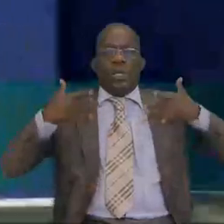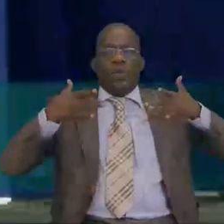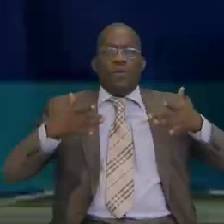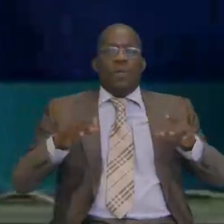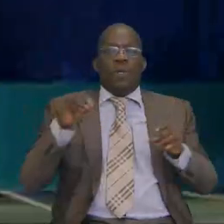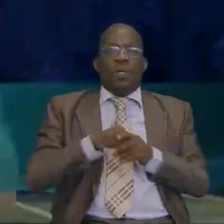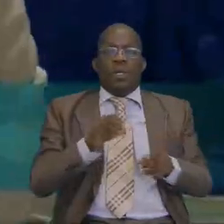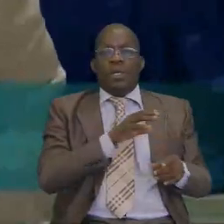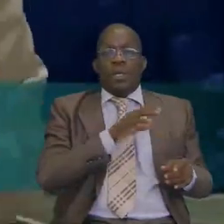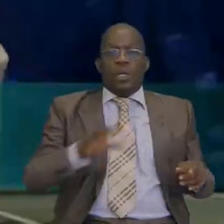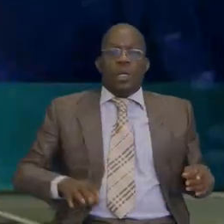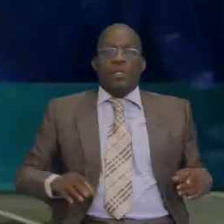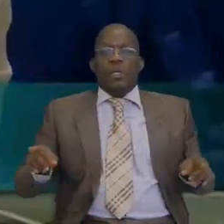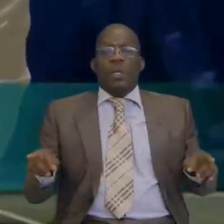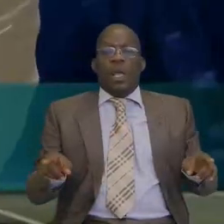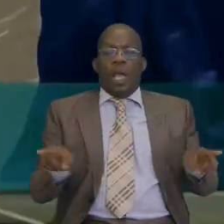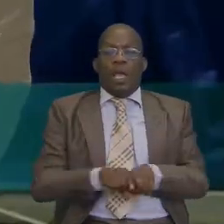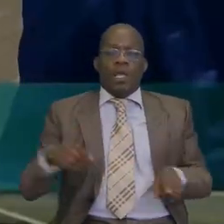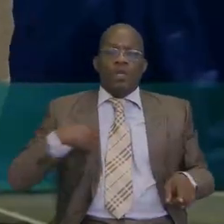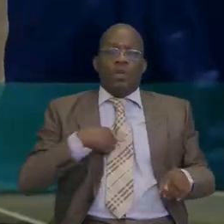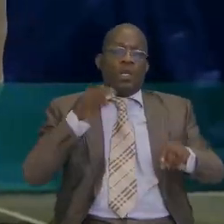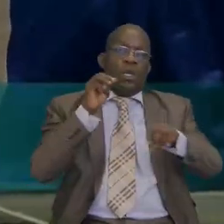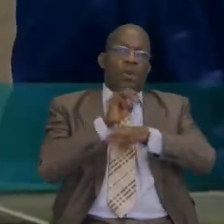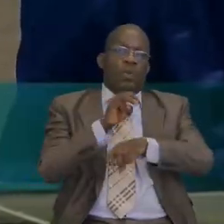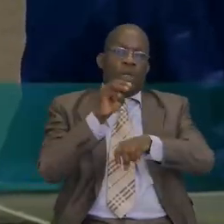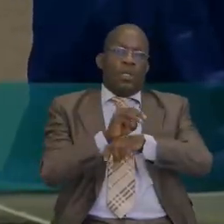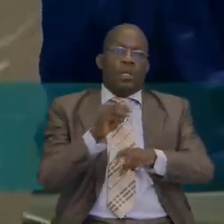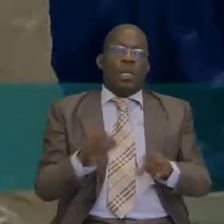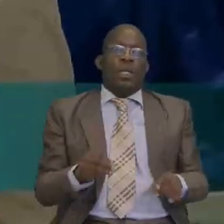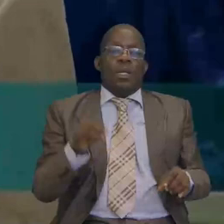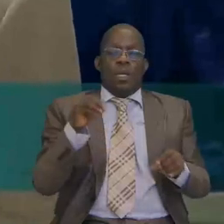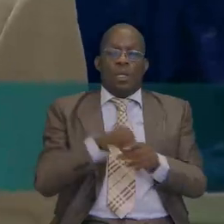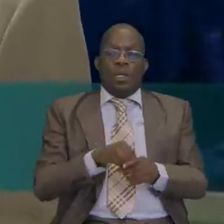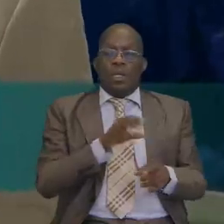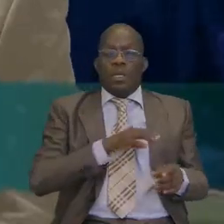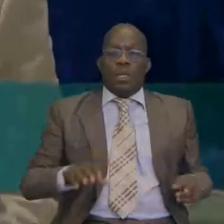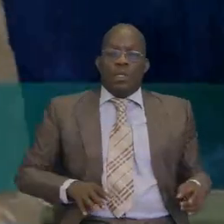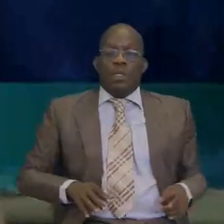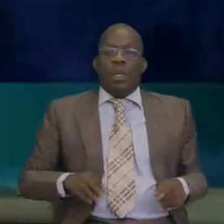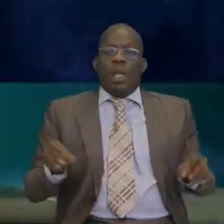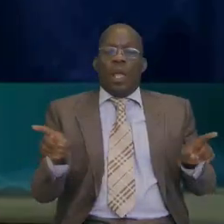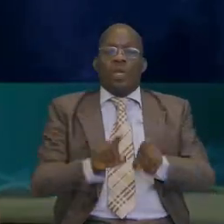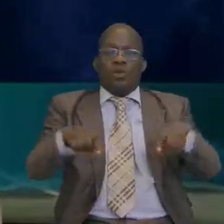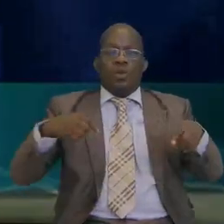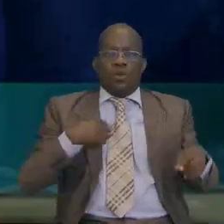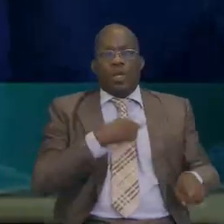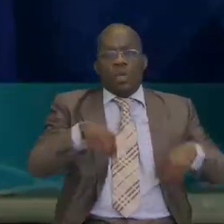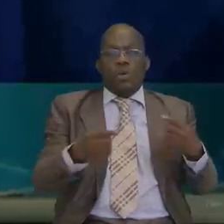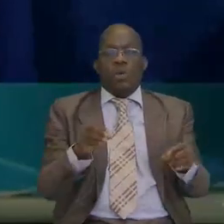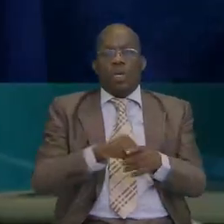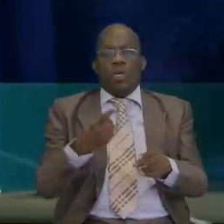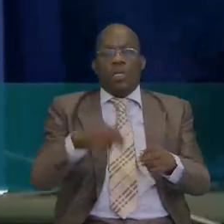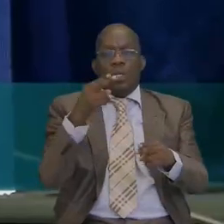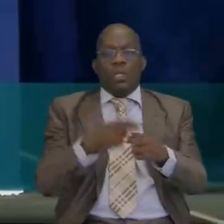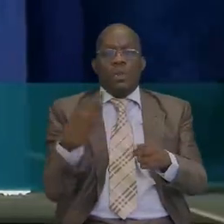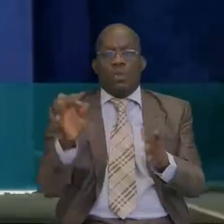comme nous servons en Christ, comme nous allons dans le nom du Seigneur Jésus-Christ,